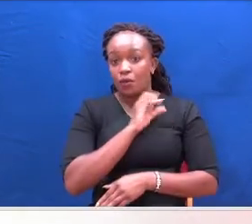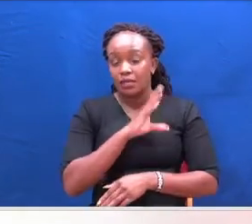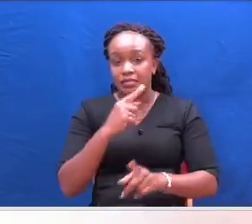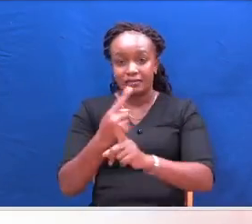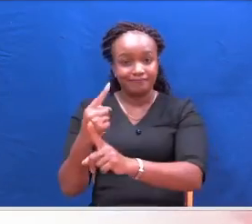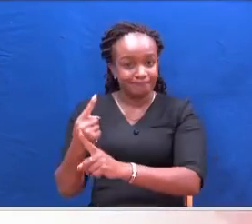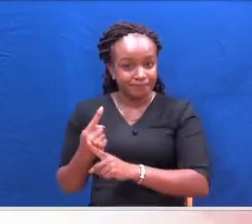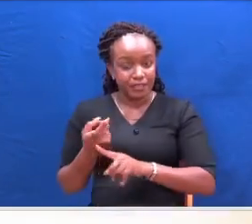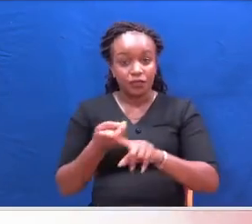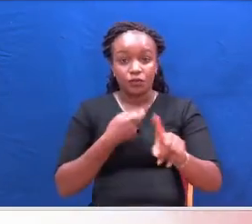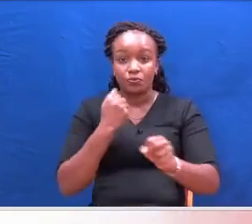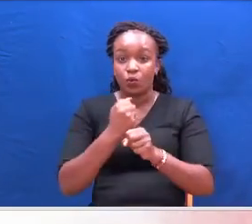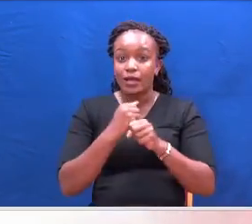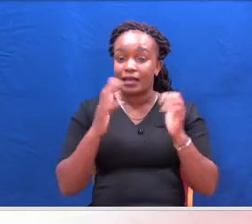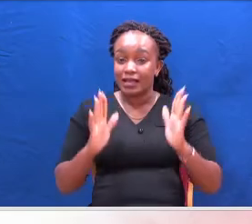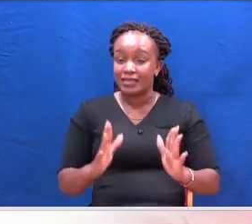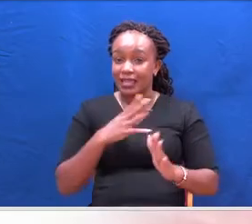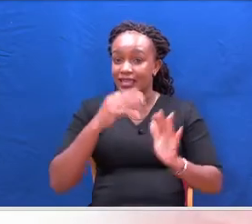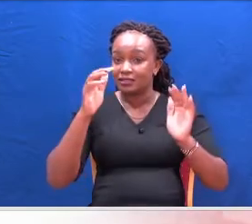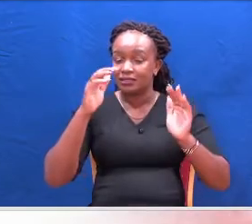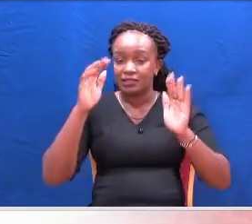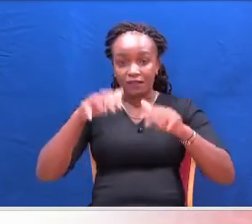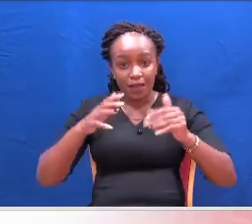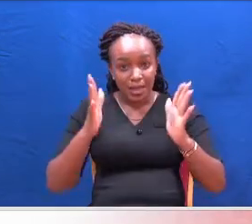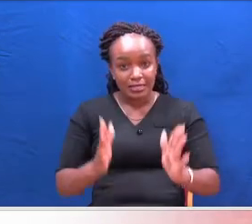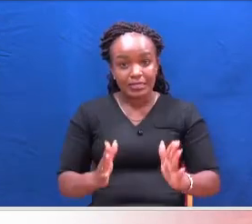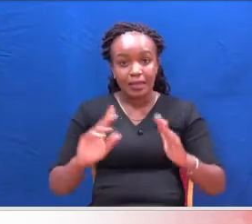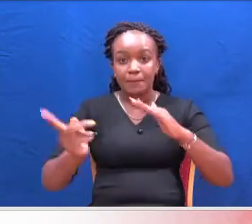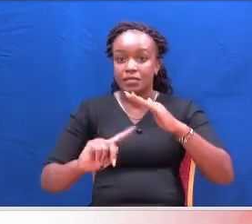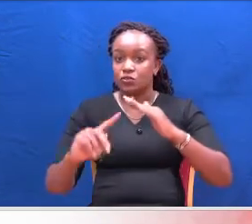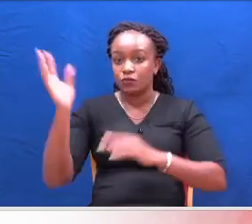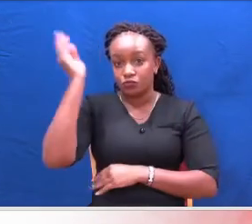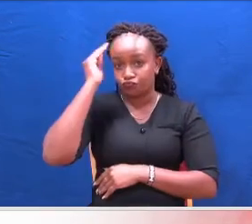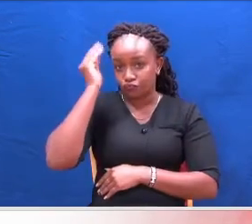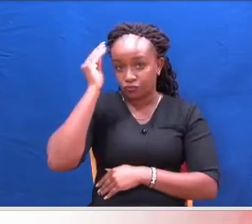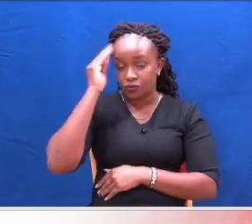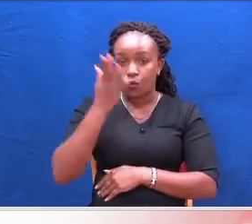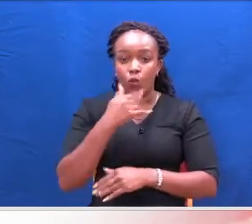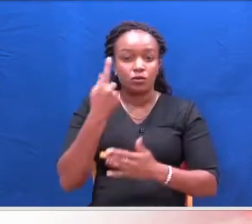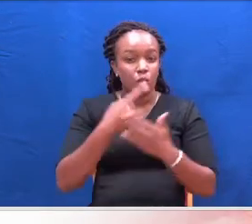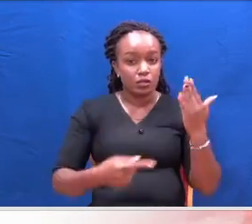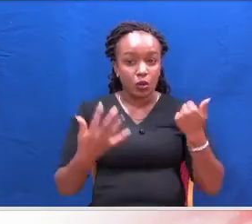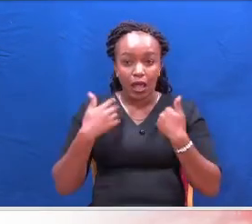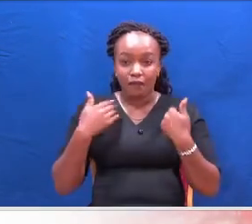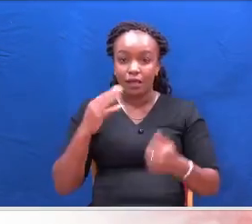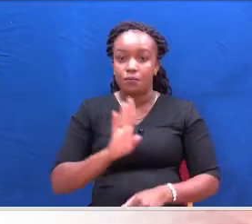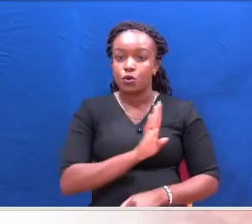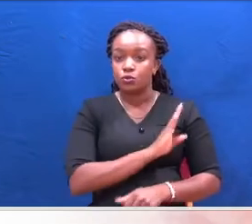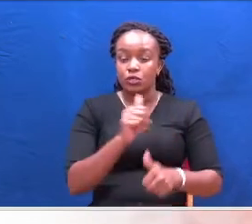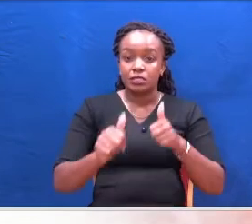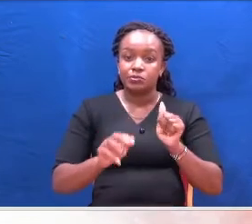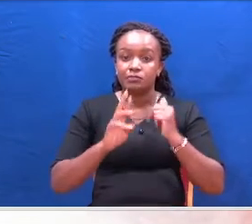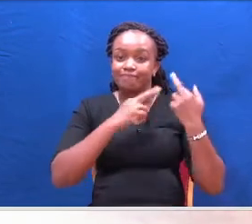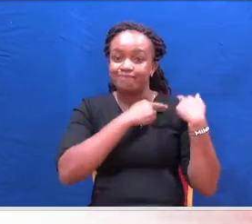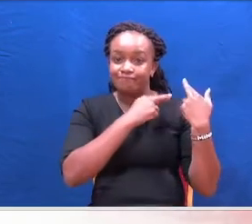kwa wafanyikazi na wakulima wa miwa, huku wizara ya kilimo ikitakiwa kuunda bodi itakayosimamia kiwanda hicho.